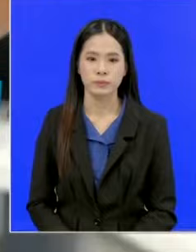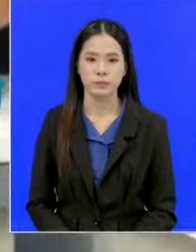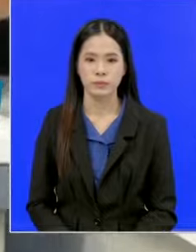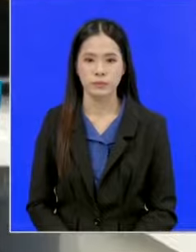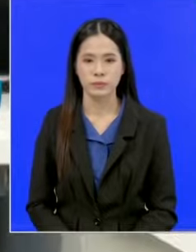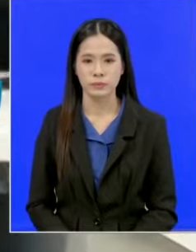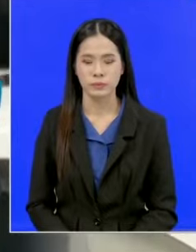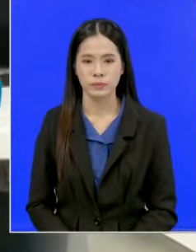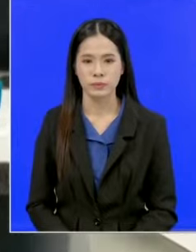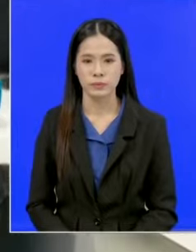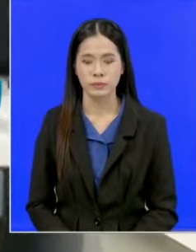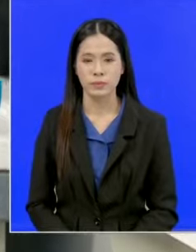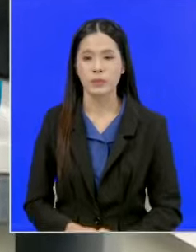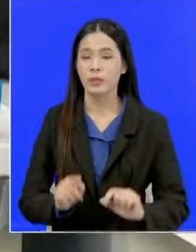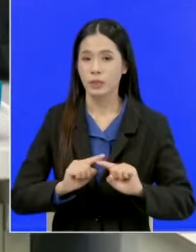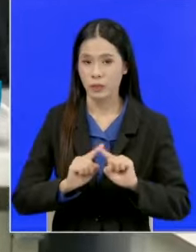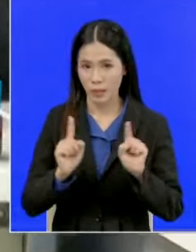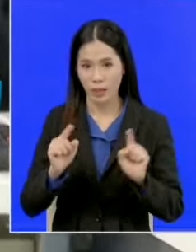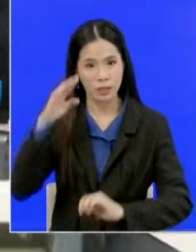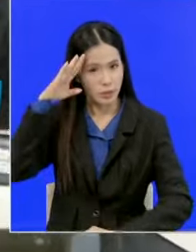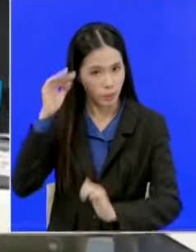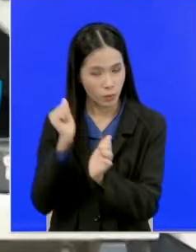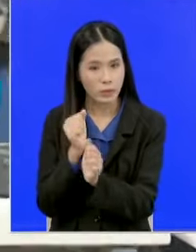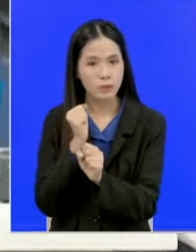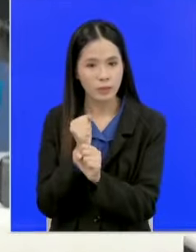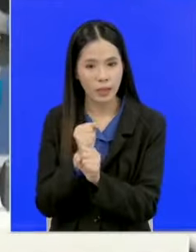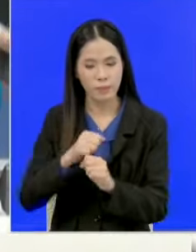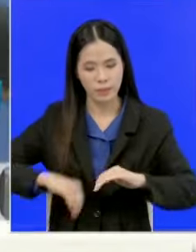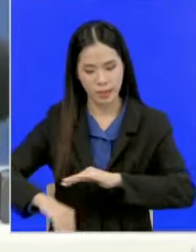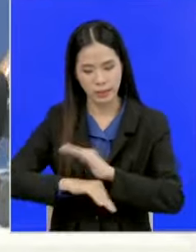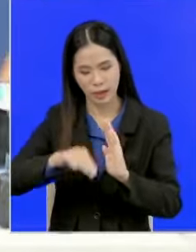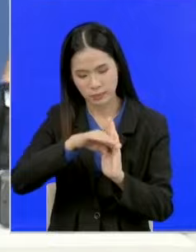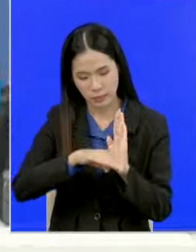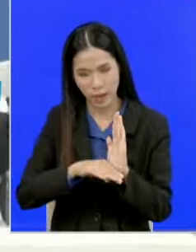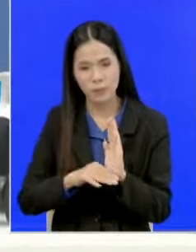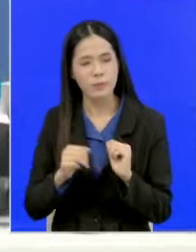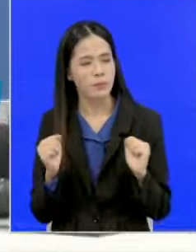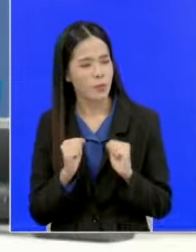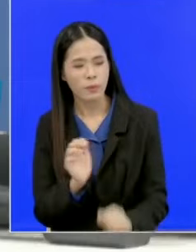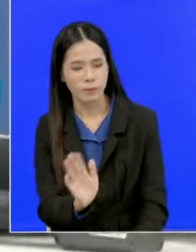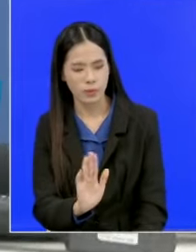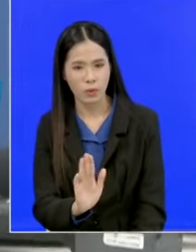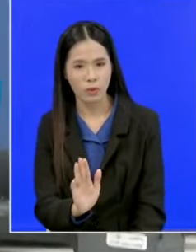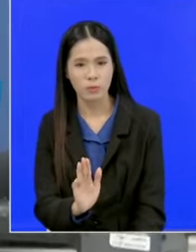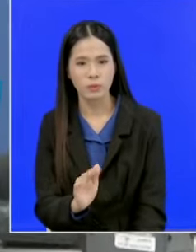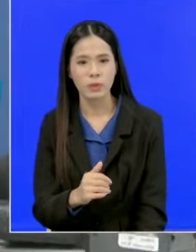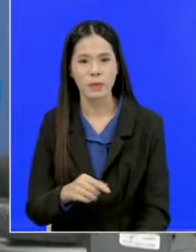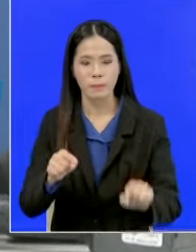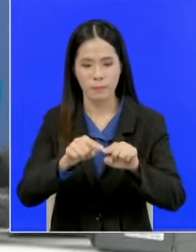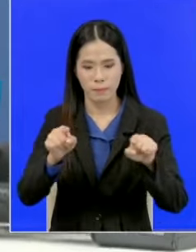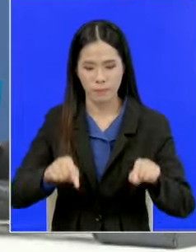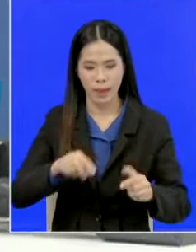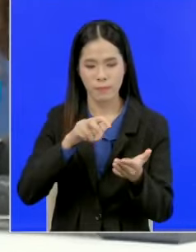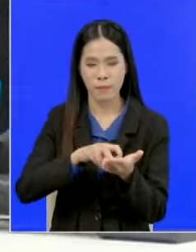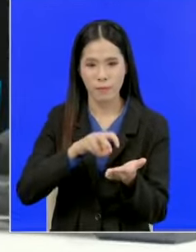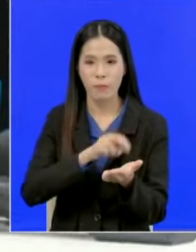ก้าวอ้างกันไปแต่ตำรวจก็นะครับดำเนินการตามพยานหลักฐานไม่ต้องกังวลครับเนี่ยคือใบแพทย์ใบชันสูตรบา